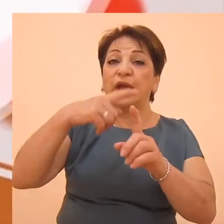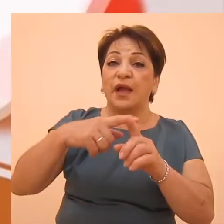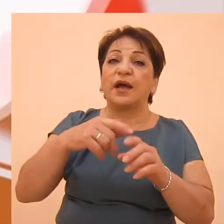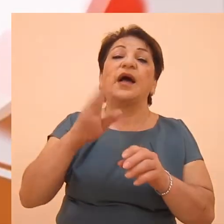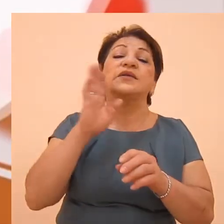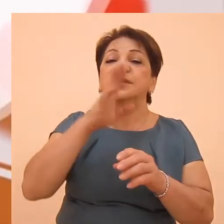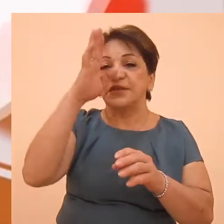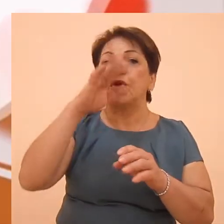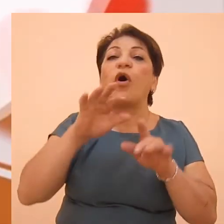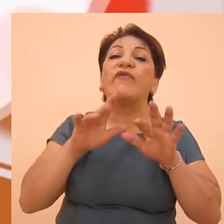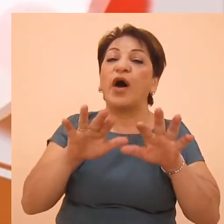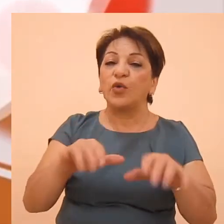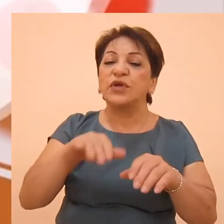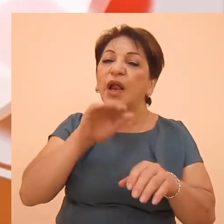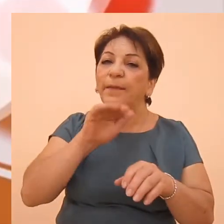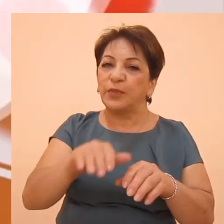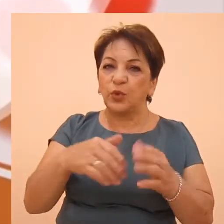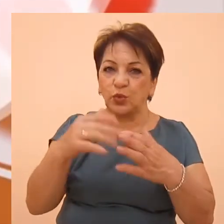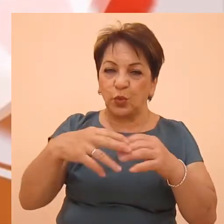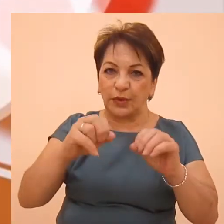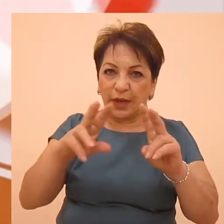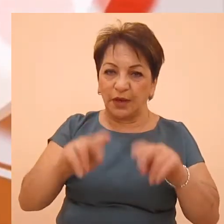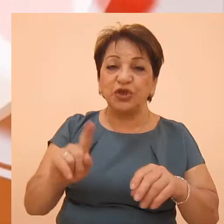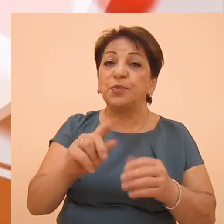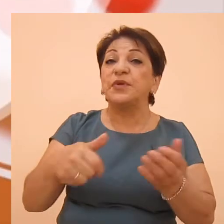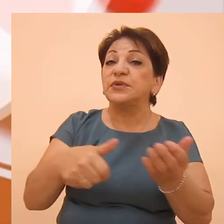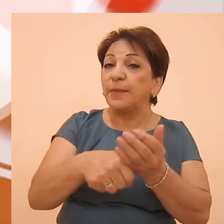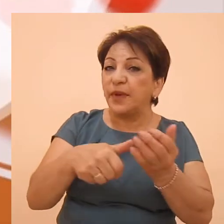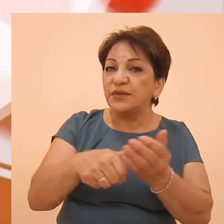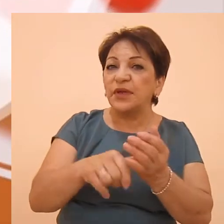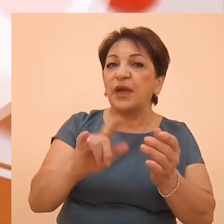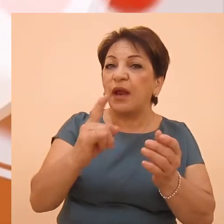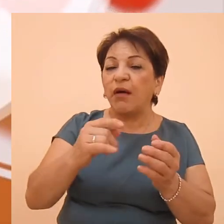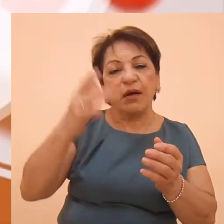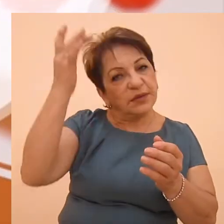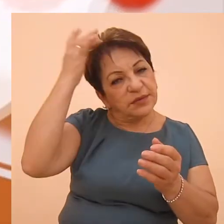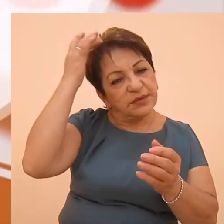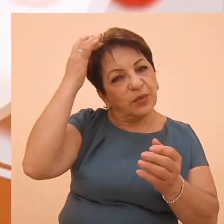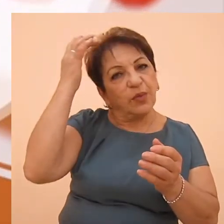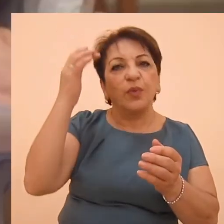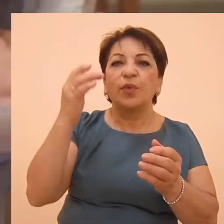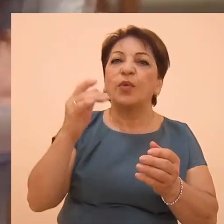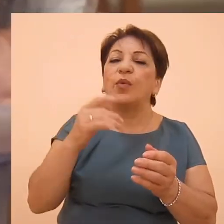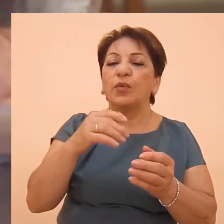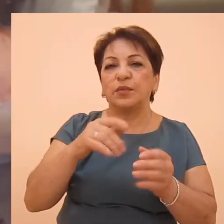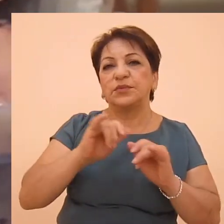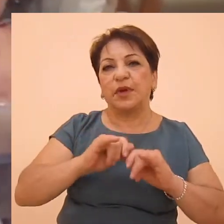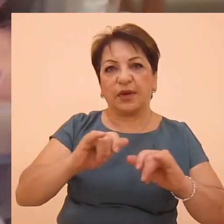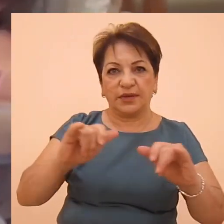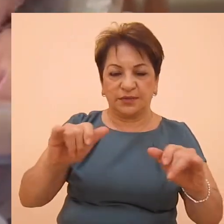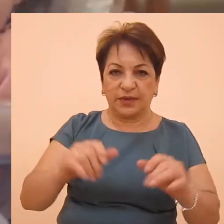դրական ծնողավարության հմտություններ, ինչպես նպաստել երեխայի ուղեղի զարգացմանը։